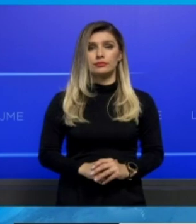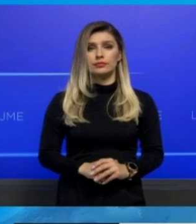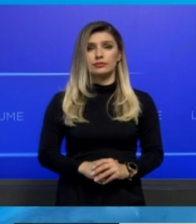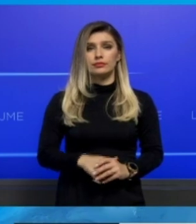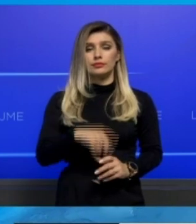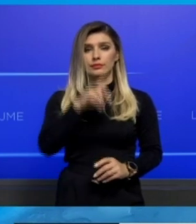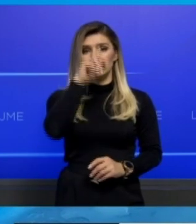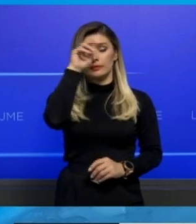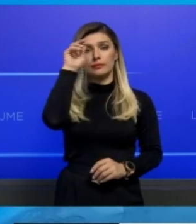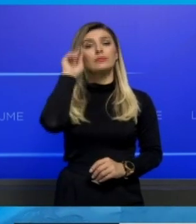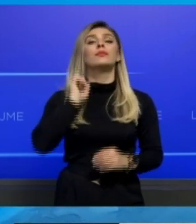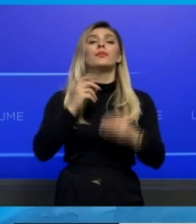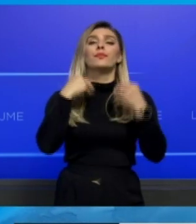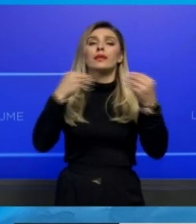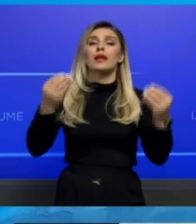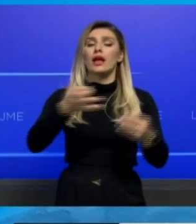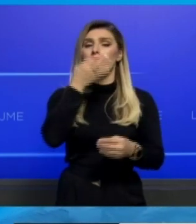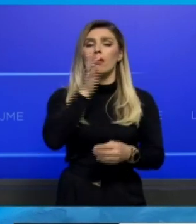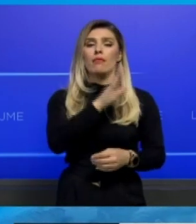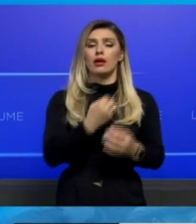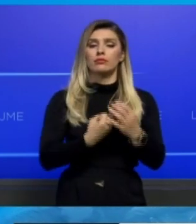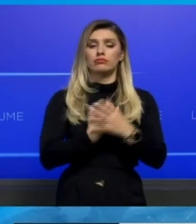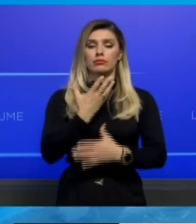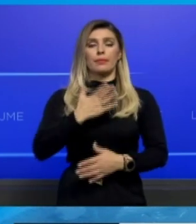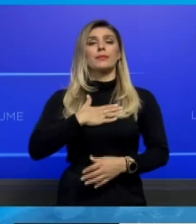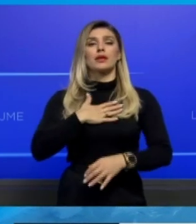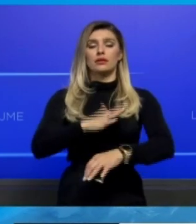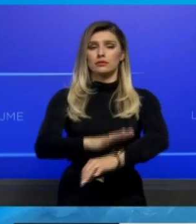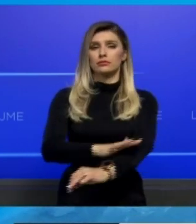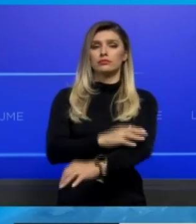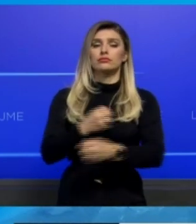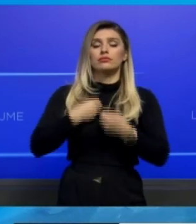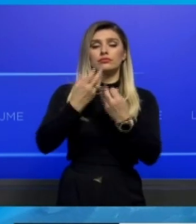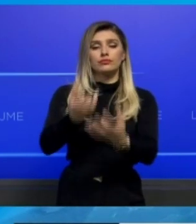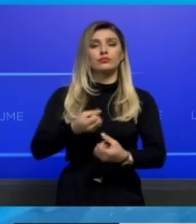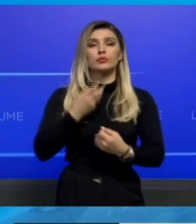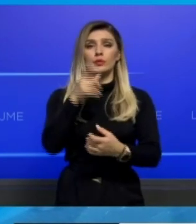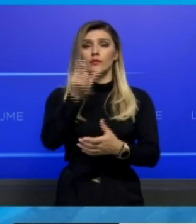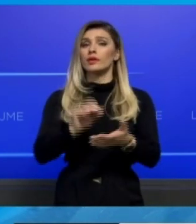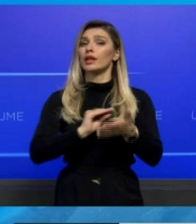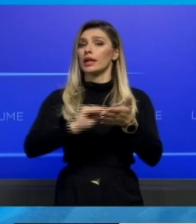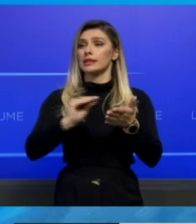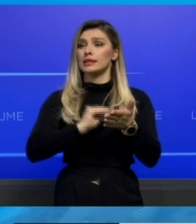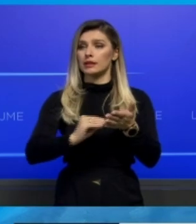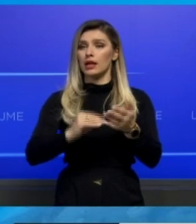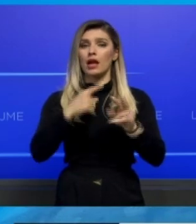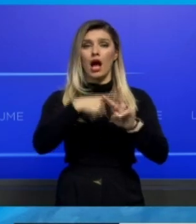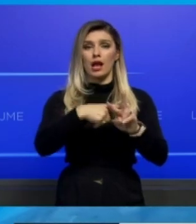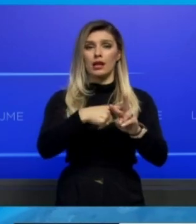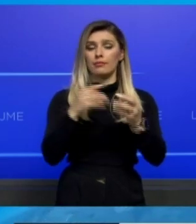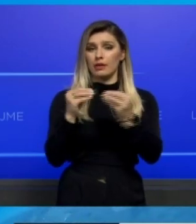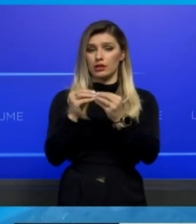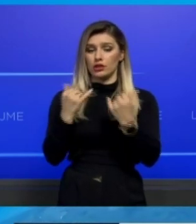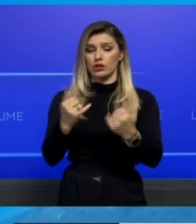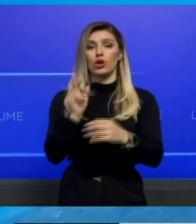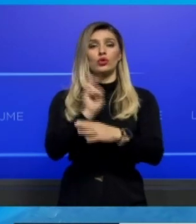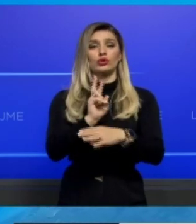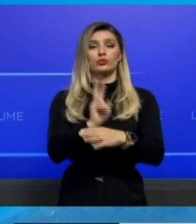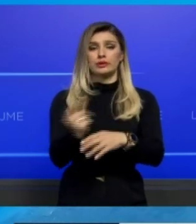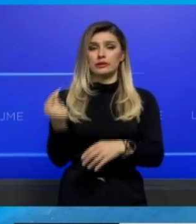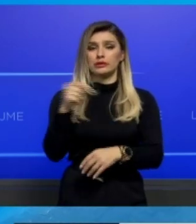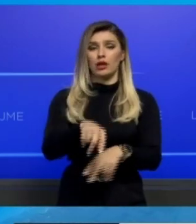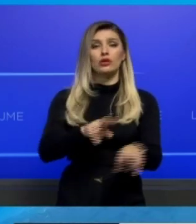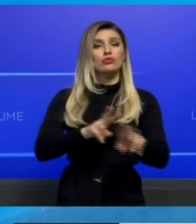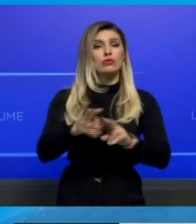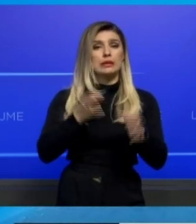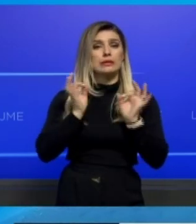Me një rrëfim krejtësisht personal dhe me emocione, gazetari Halil Berisha, i cili po dëshmon në gjykatën speciale,